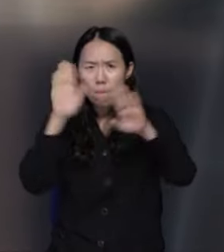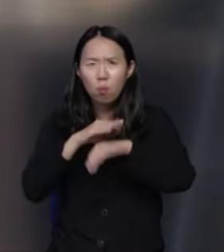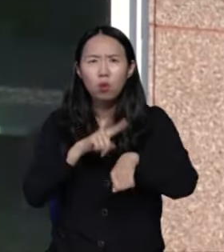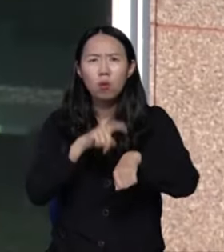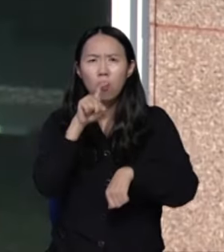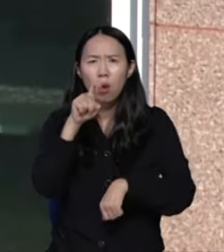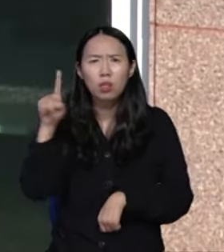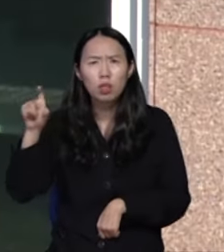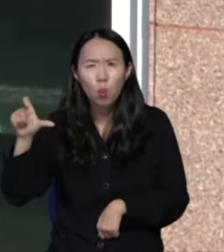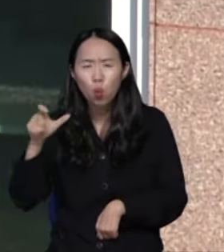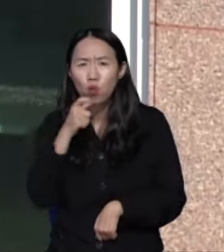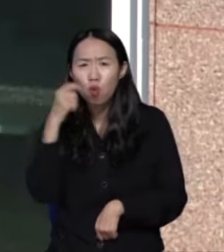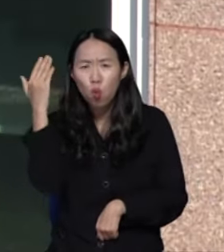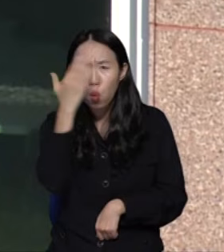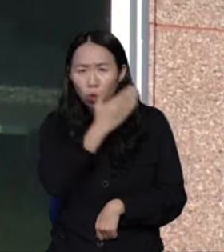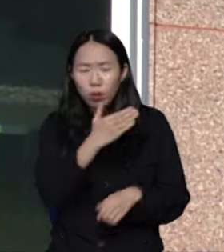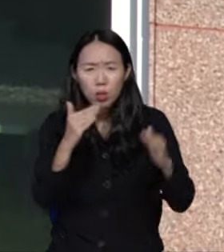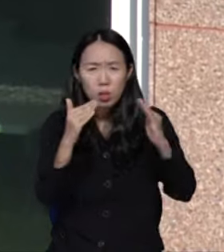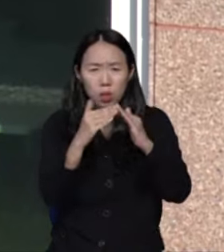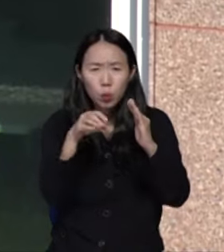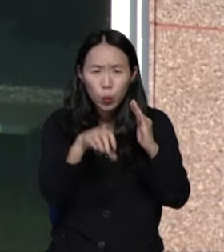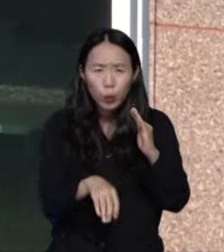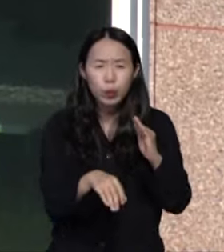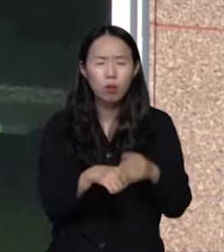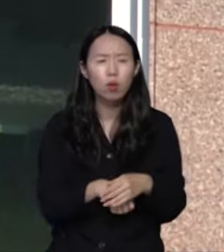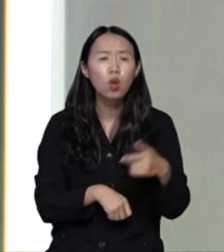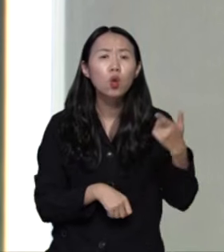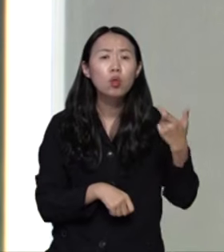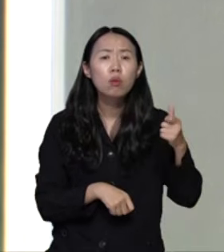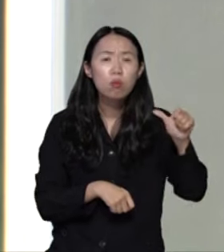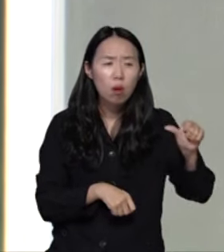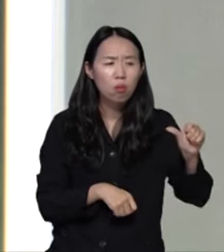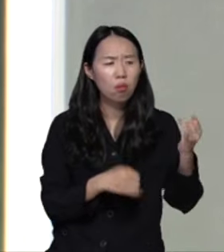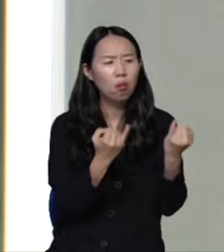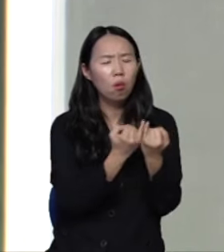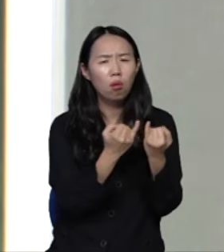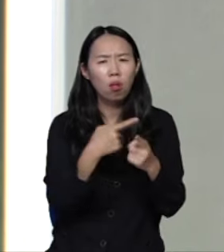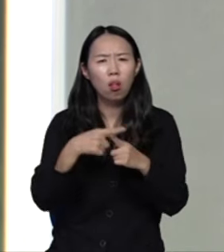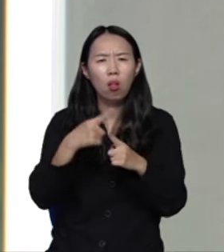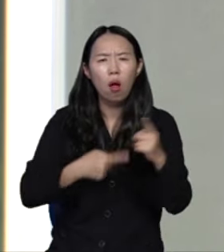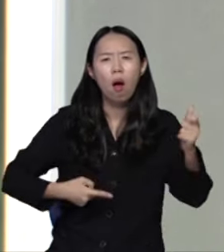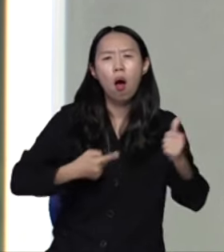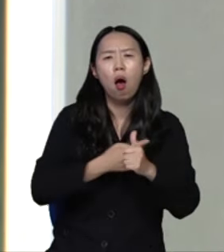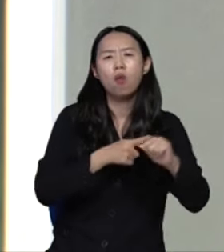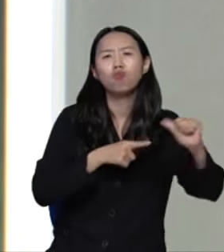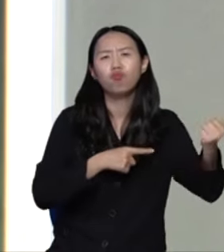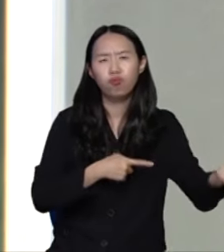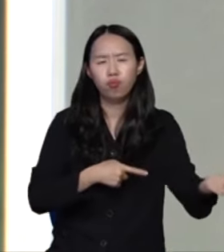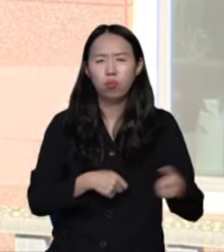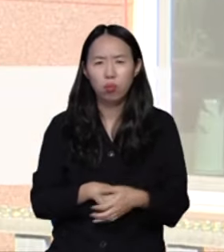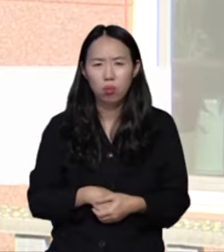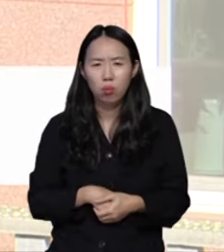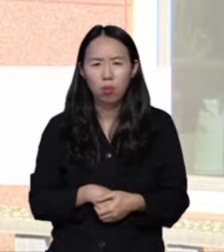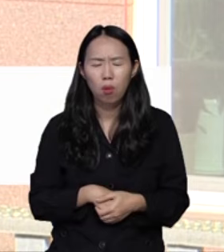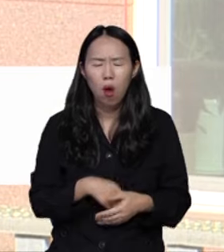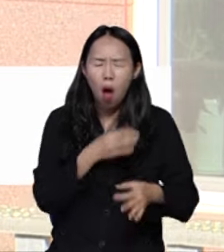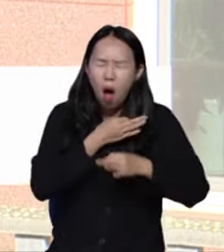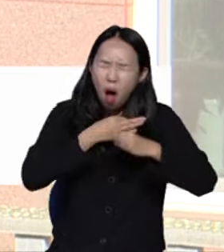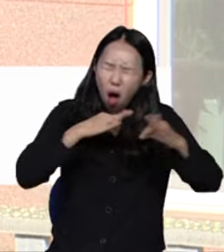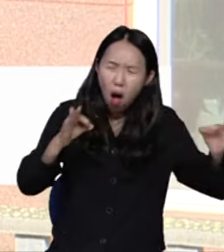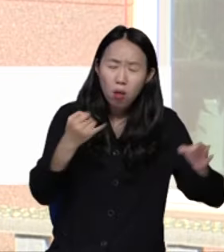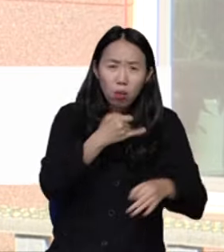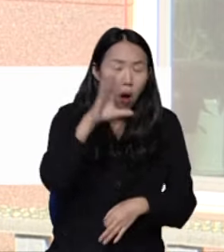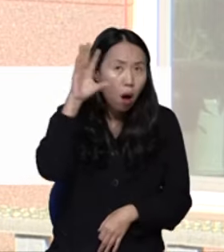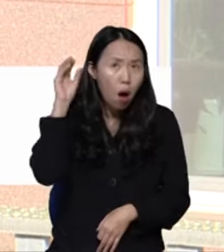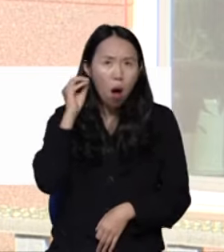15분 쯤 여수한전 거실에서 이른 다섯살 씨를 흉기로 찔러 숨지게한 혐의를 받고 있습니다 당시 비명 소리를들은